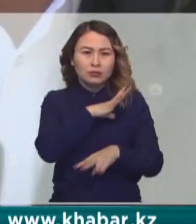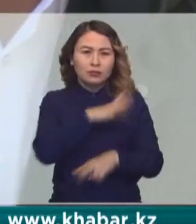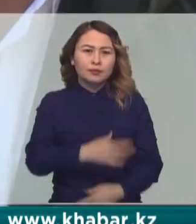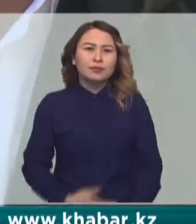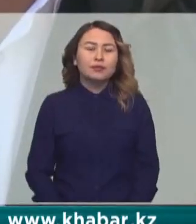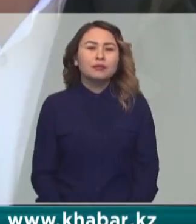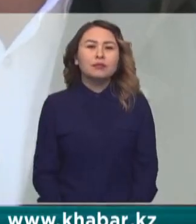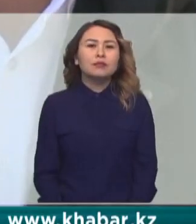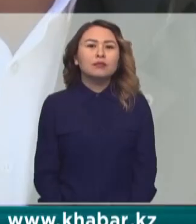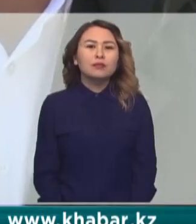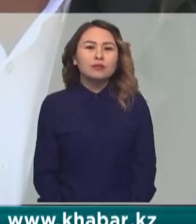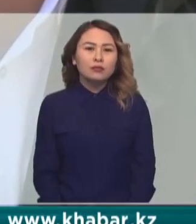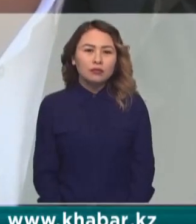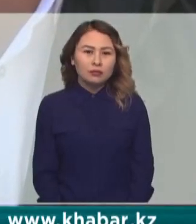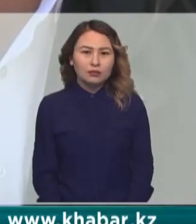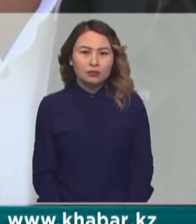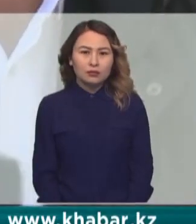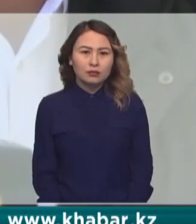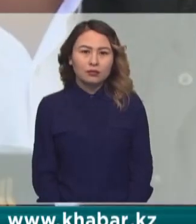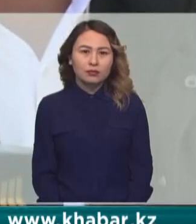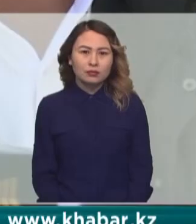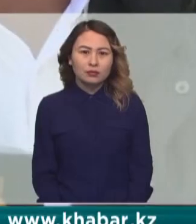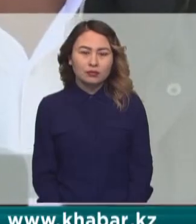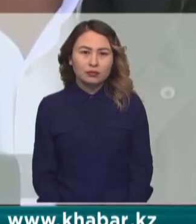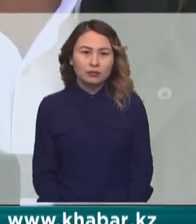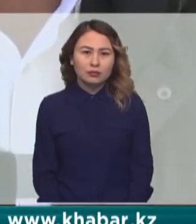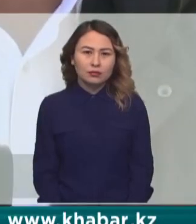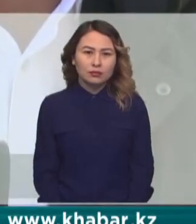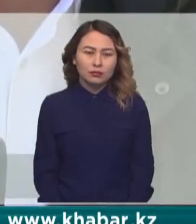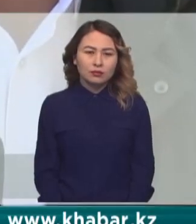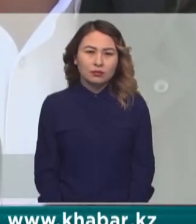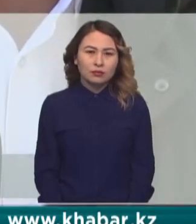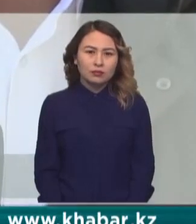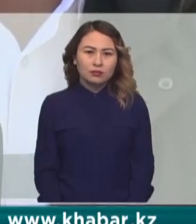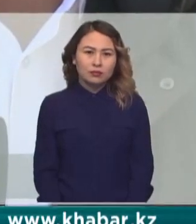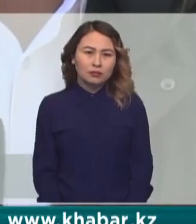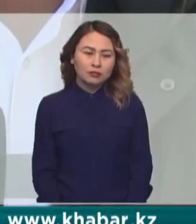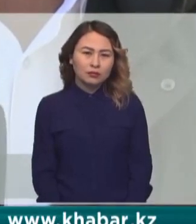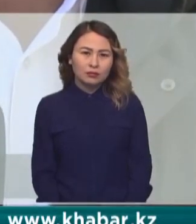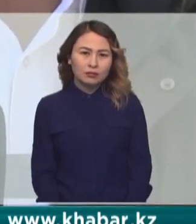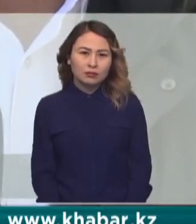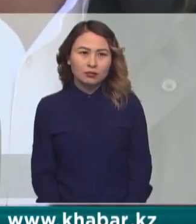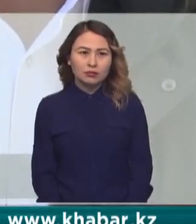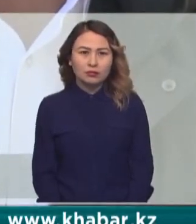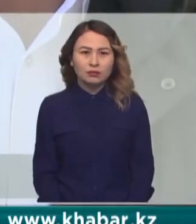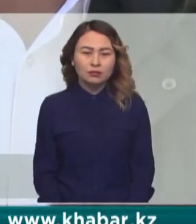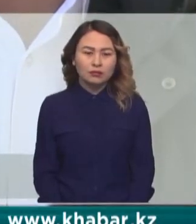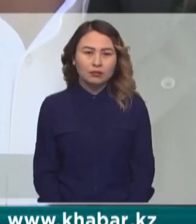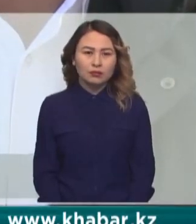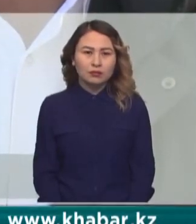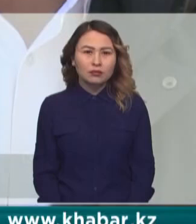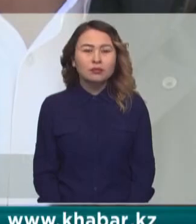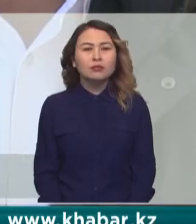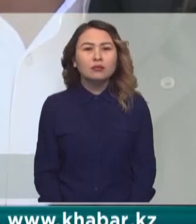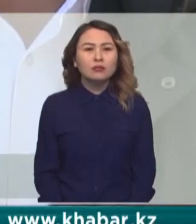Азамат, мендегі ақпарат реті осылай. Сөз сізге өзіңізде. Рахмет, қадырлы көрермен, бізден бірге Шымкенттен байланысқа